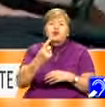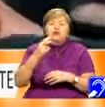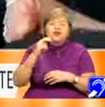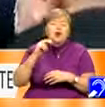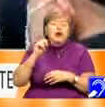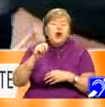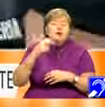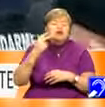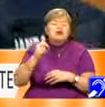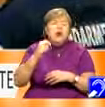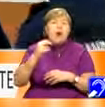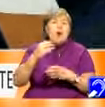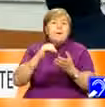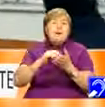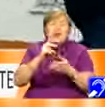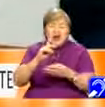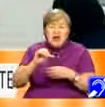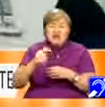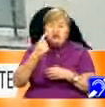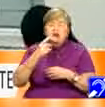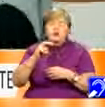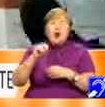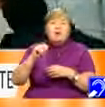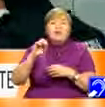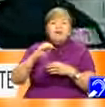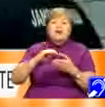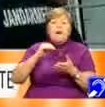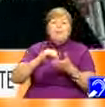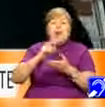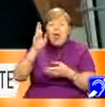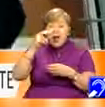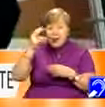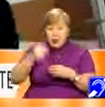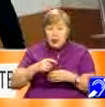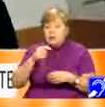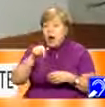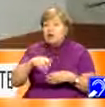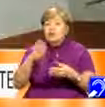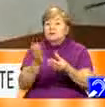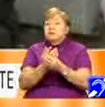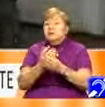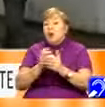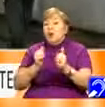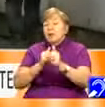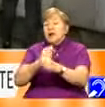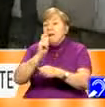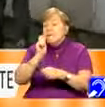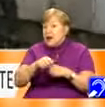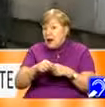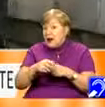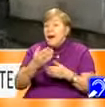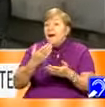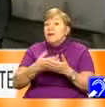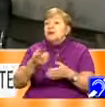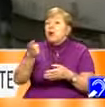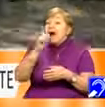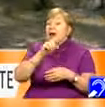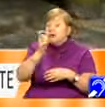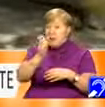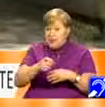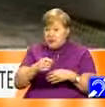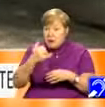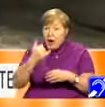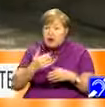și 80.000 de euro. În cauză se desfășoară acte de urmărire penală și față de alte persoane. Astăzi, dosarul